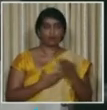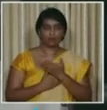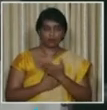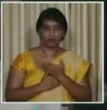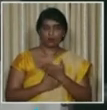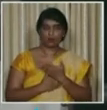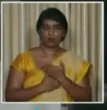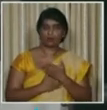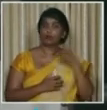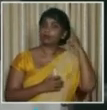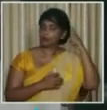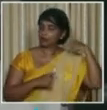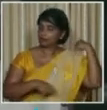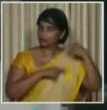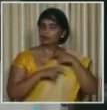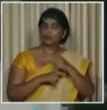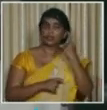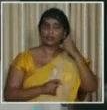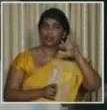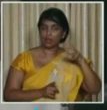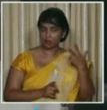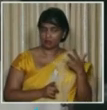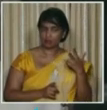අපිට මැග්නා කාට එකේ ඉඳන්